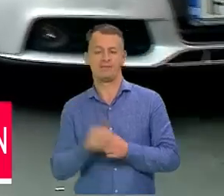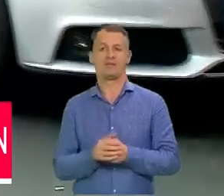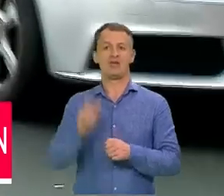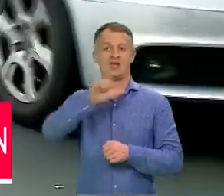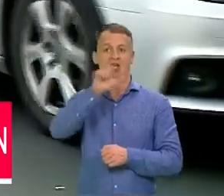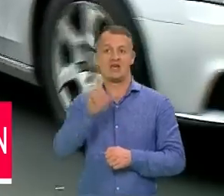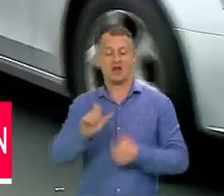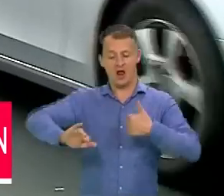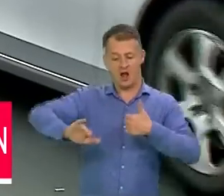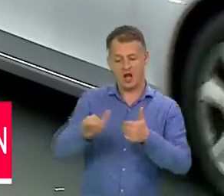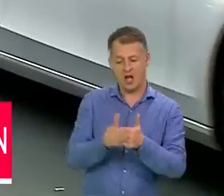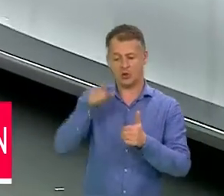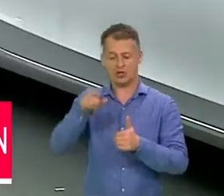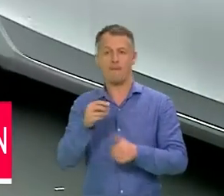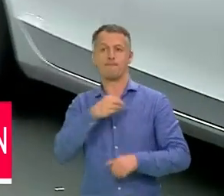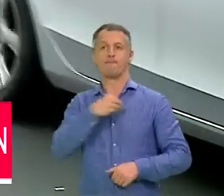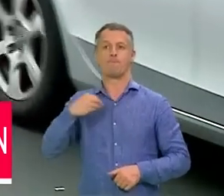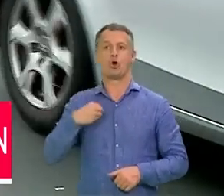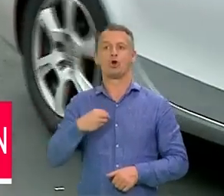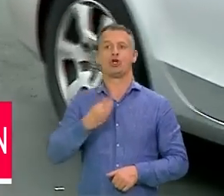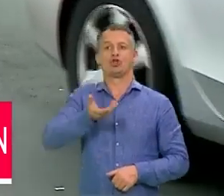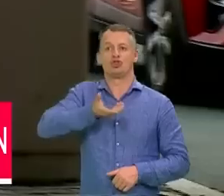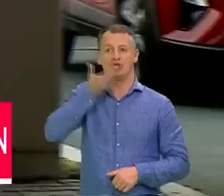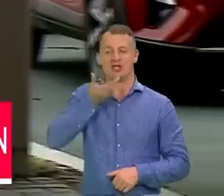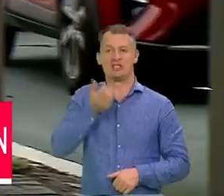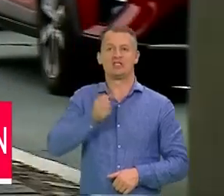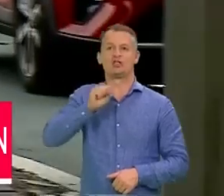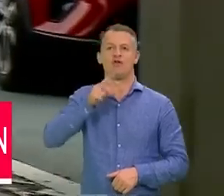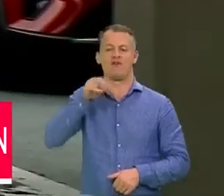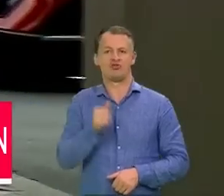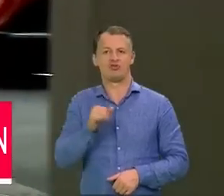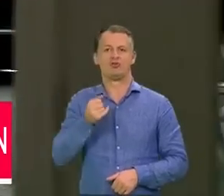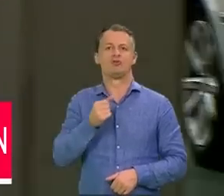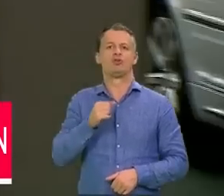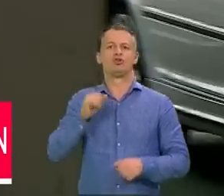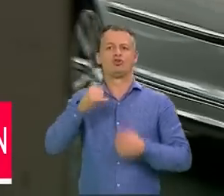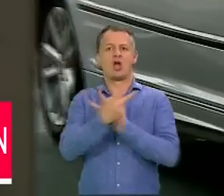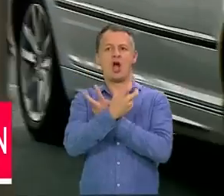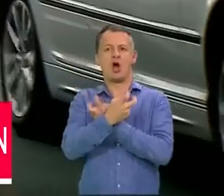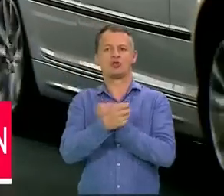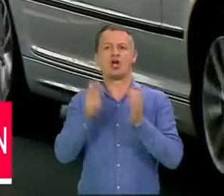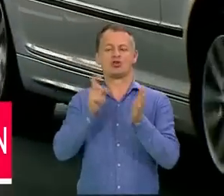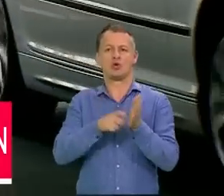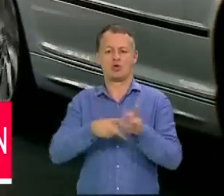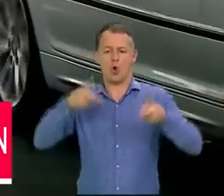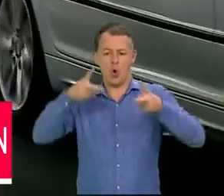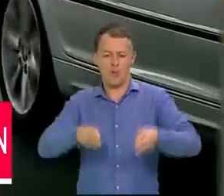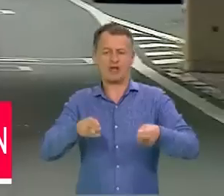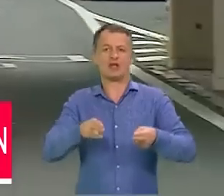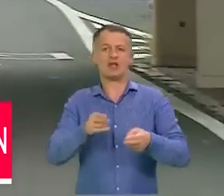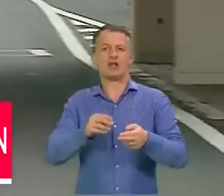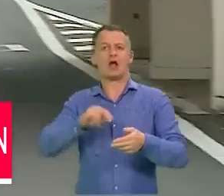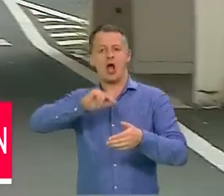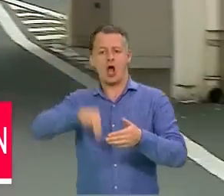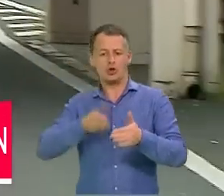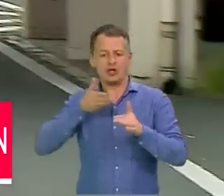Italia se alătură astfel Poloniei, Cehiei, Slovaciei, Germaniei și Austriei, care au cerut suspendarea acordului Schengen și